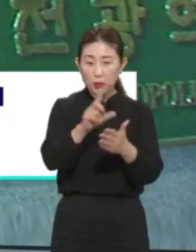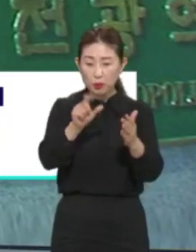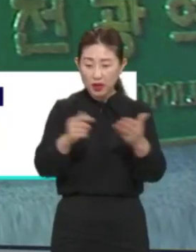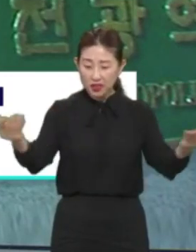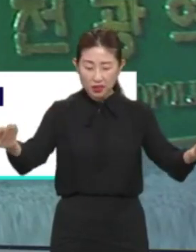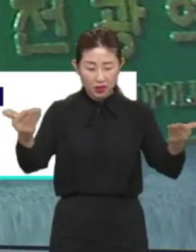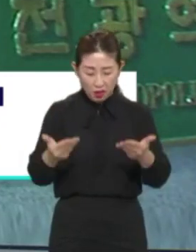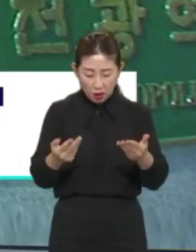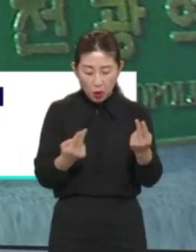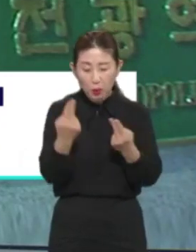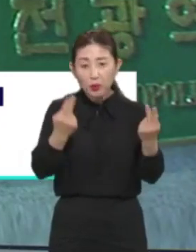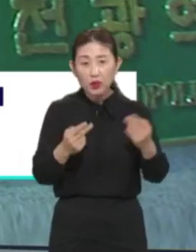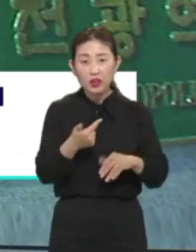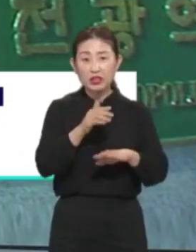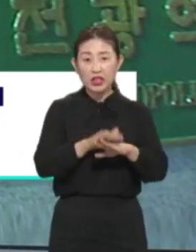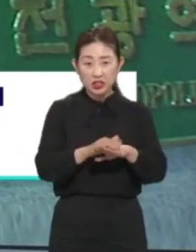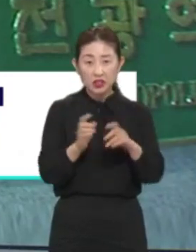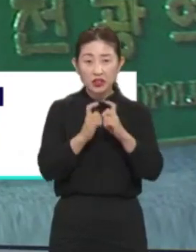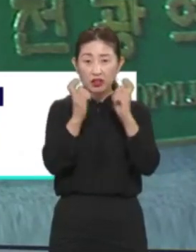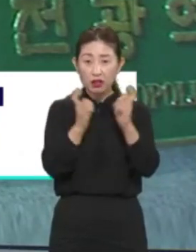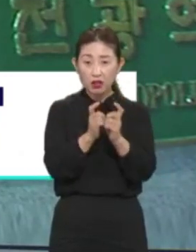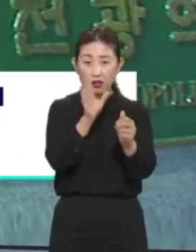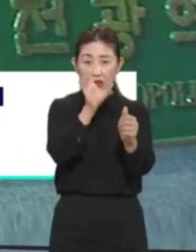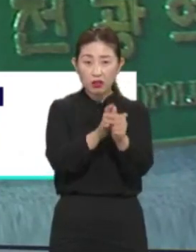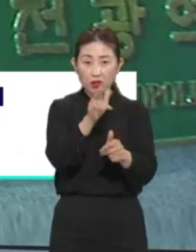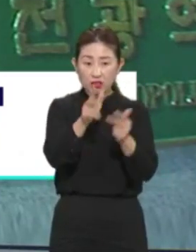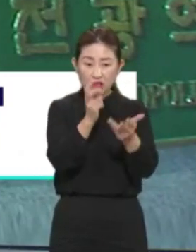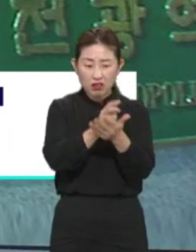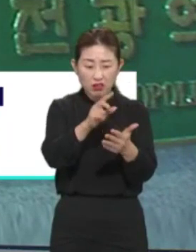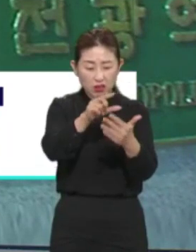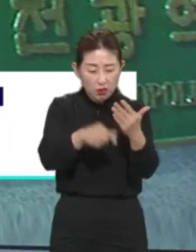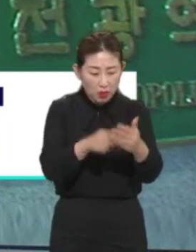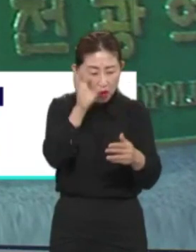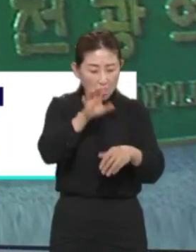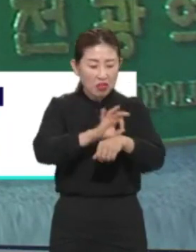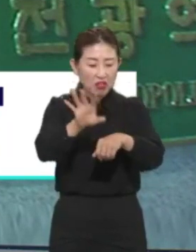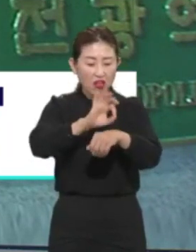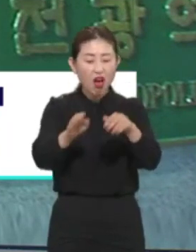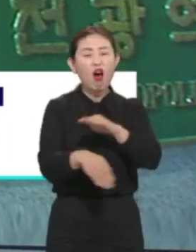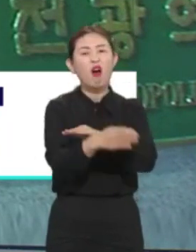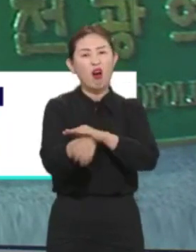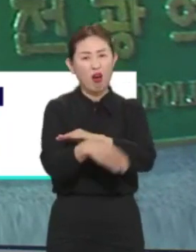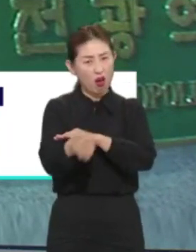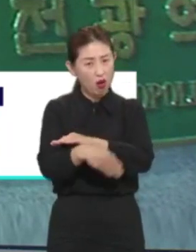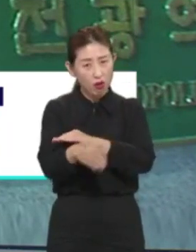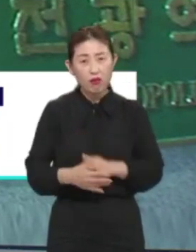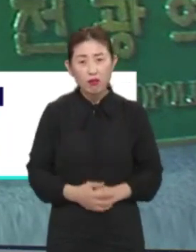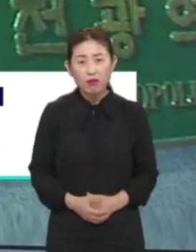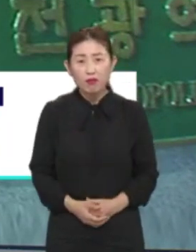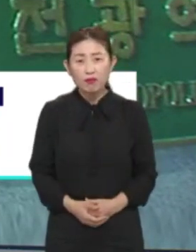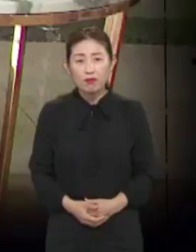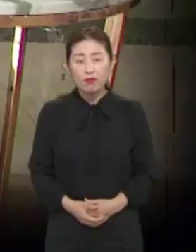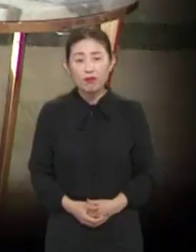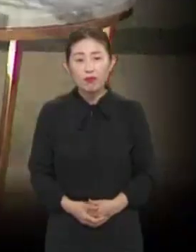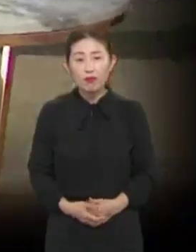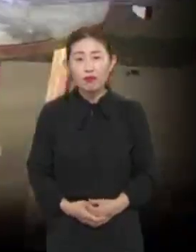조례를 비교해봤더니 대전시의 민간 위탁 조례는 그야말로 허점투성이었습니다. 조혜영 기자의 보도입니다.